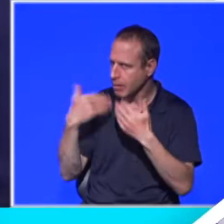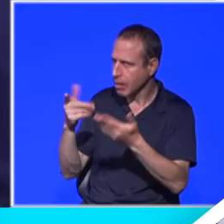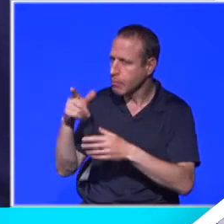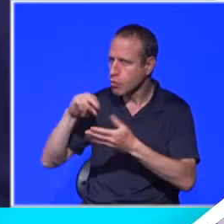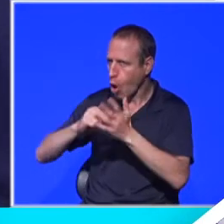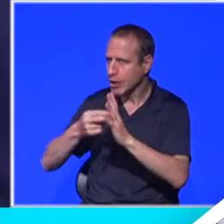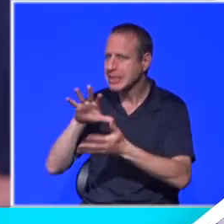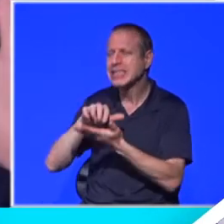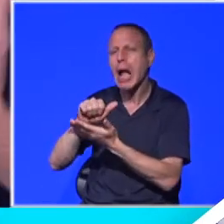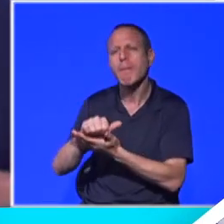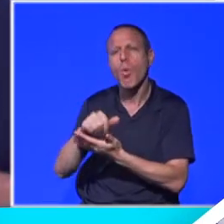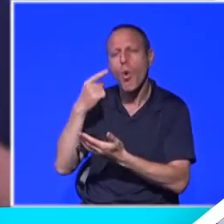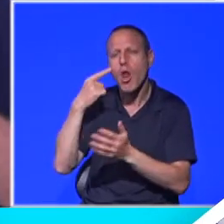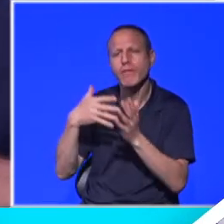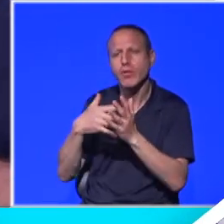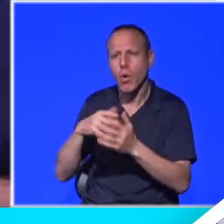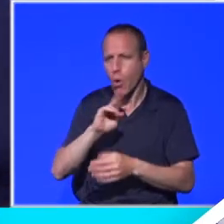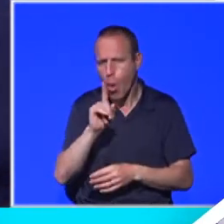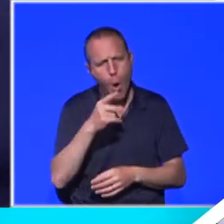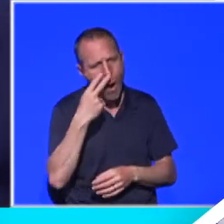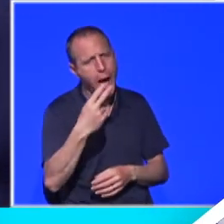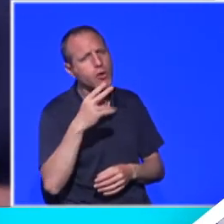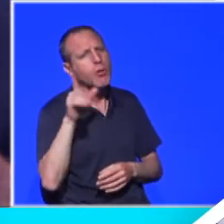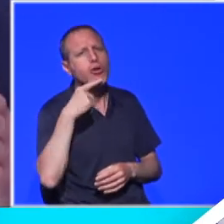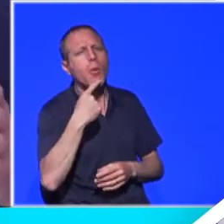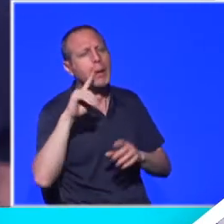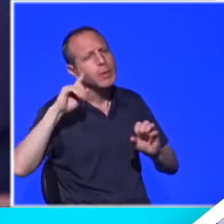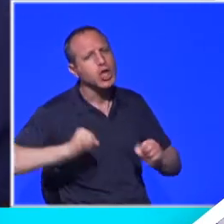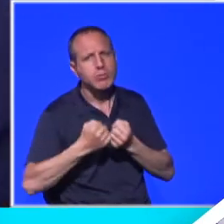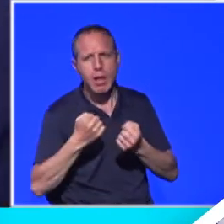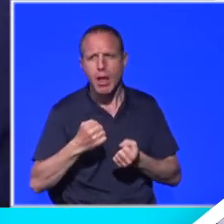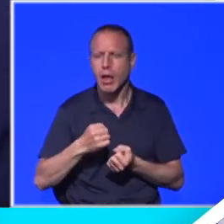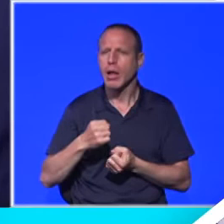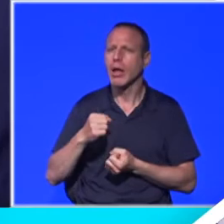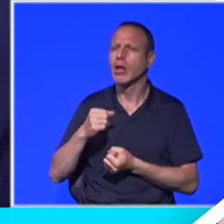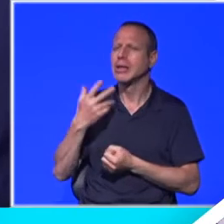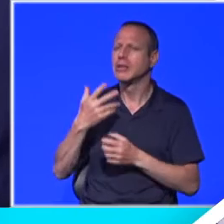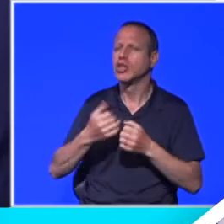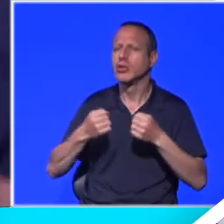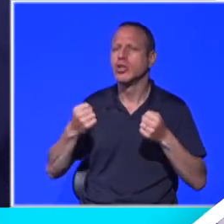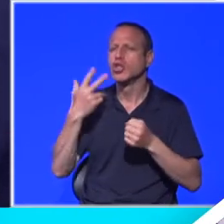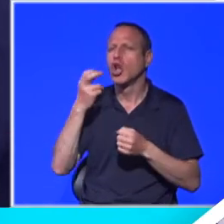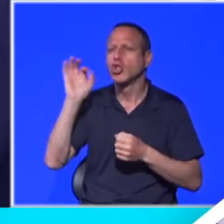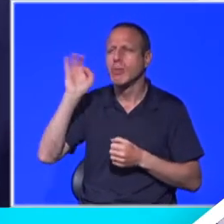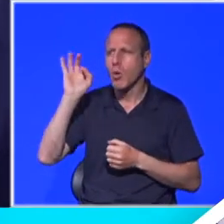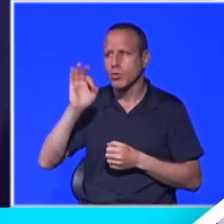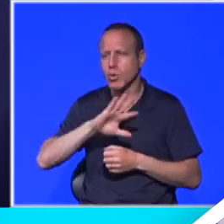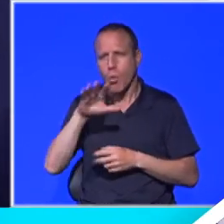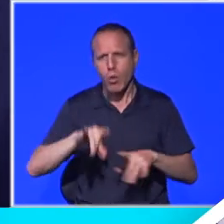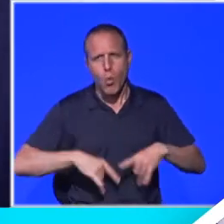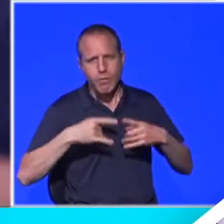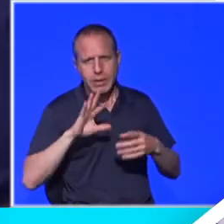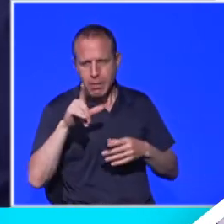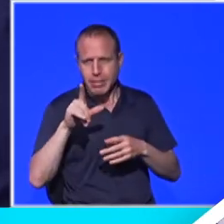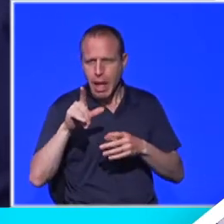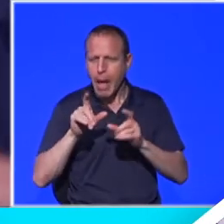לא, ראינו מה שהם אומרים בפול מיוזמתם, אנחנו לא מכניסים להם מילים לפה. המגזר הציבורי גדל והשמין ב-30%, גם אם אתה מנטרל. כולנו חווים את זה. אם אתה